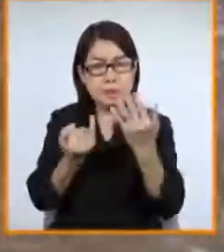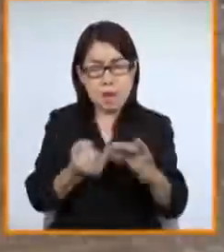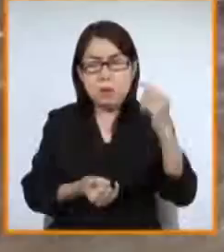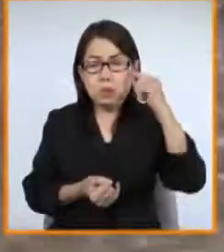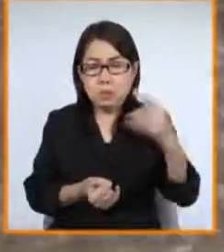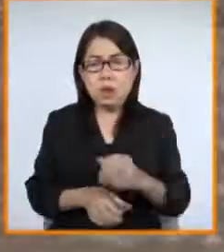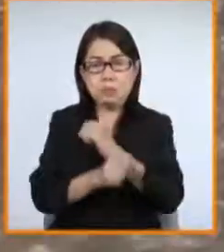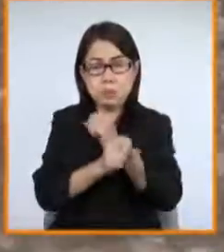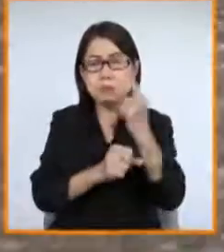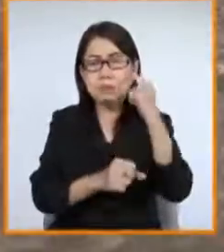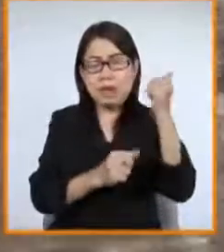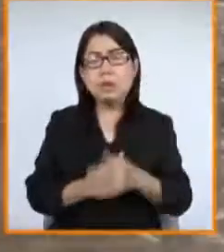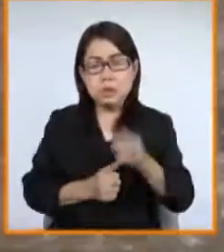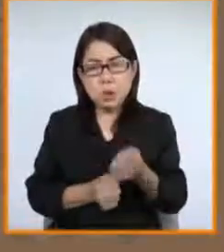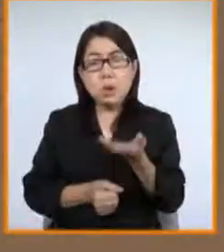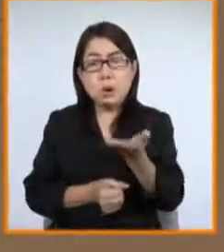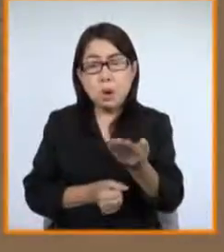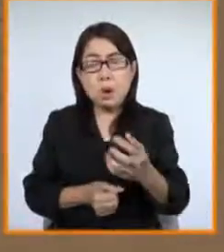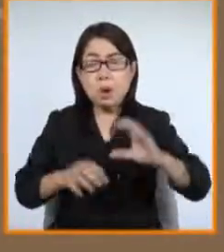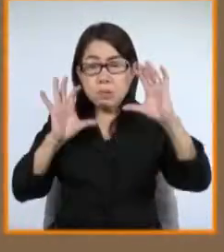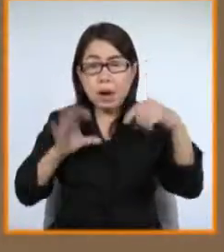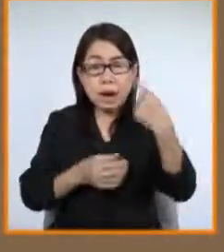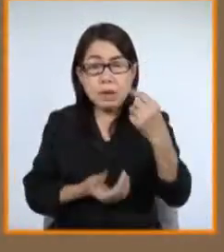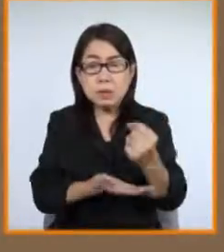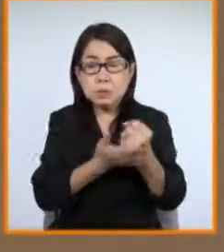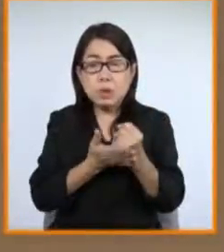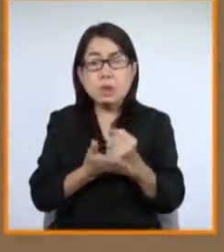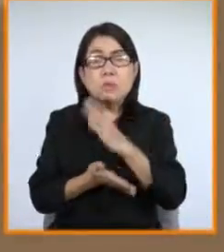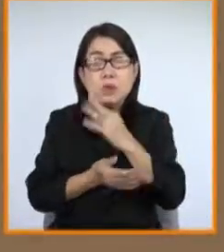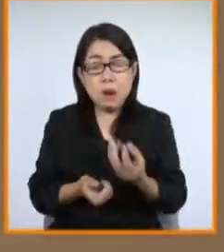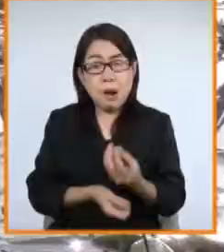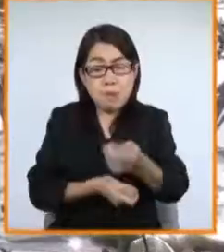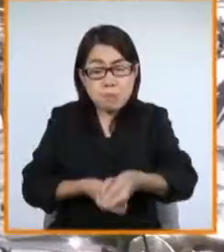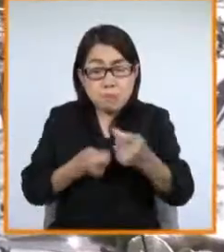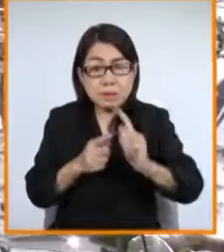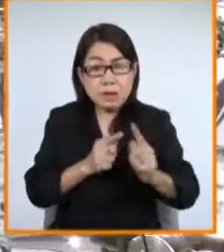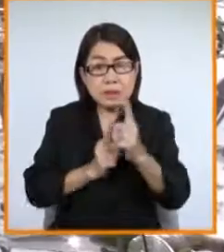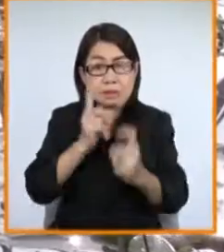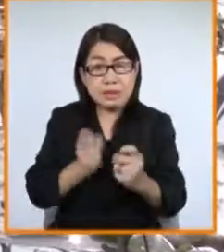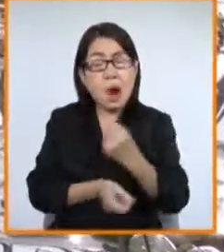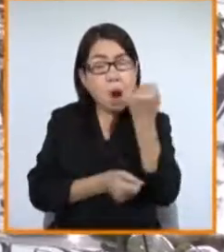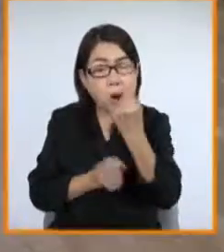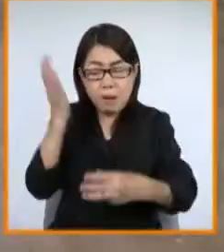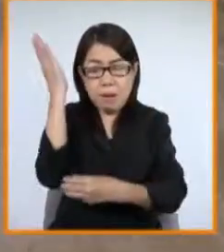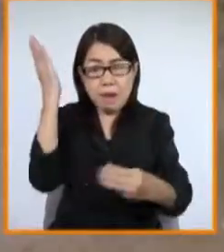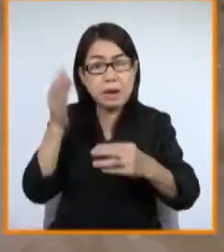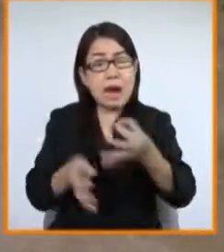ได้หวังเพียงความช่วยเหลือตามความเหมาะสมหากพืชไร่เสียหายจากน้ำป่าเพราะการปลูกอ้อยและมันสำปะหลังเป็